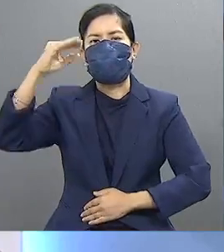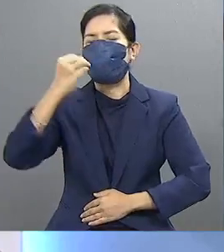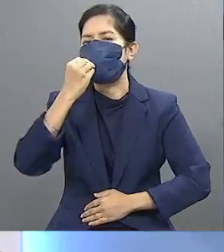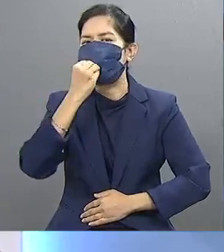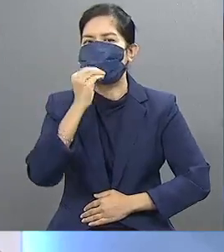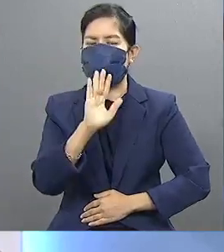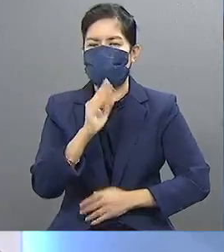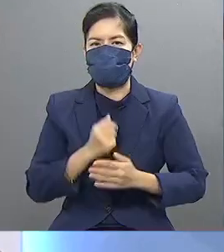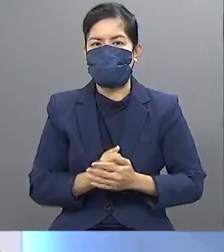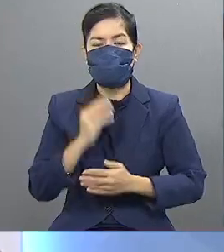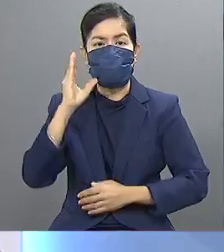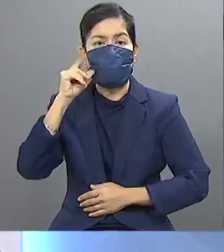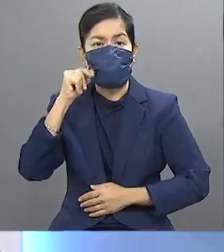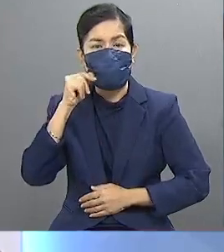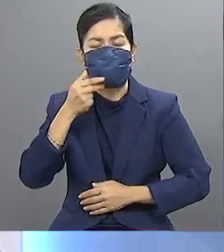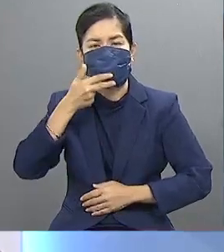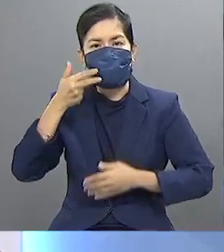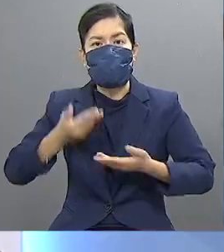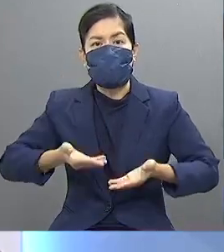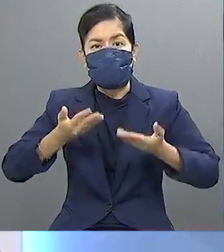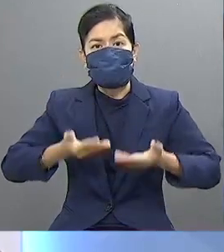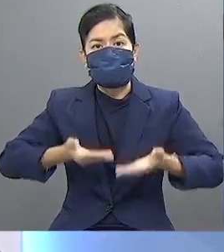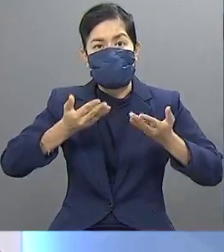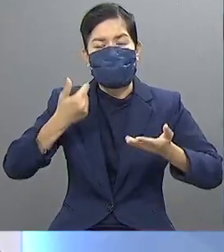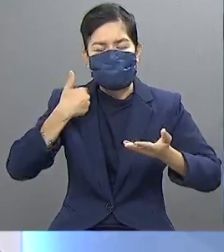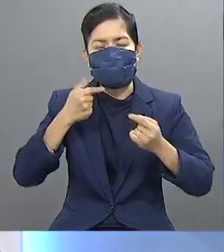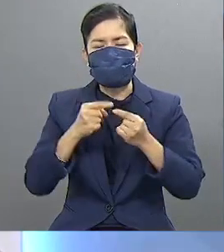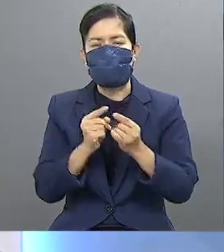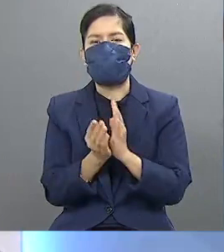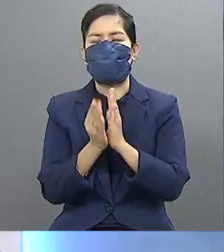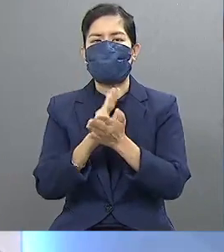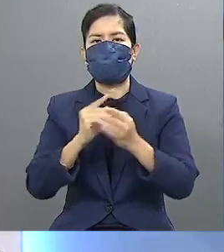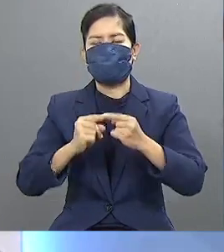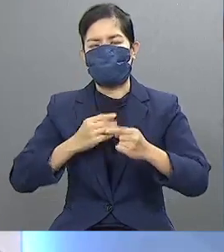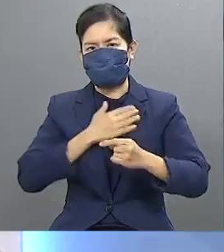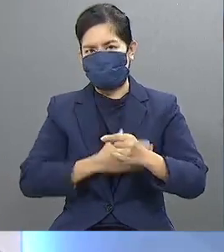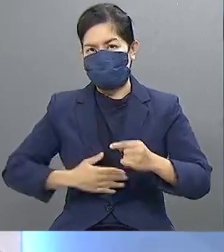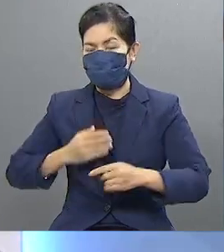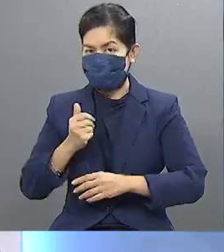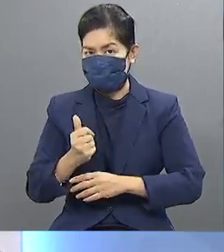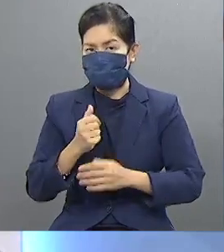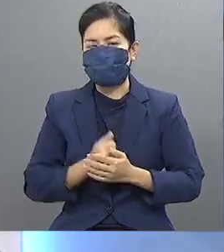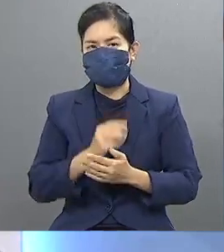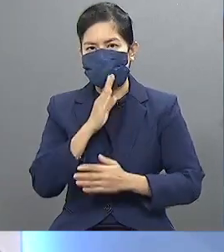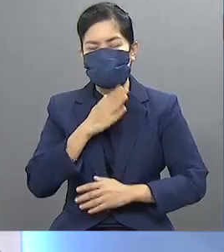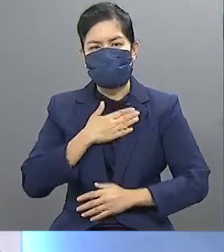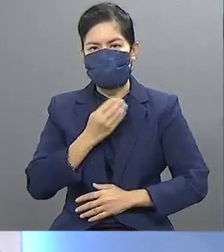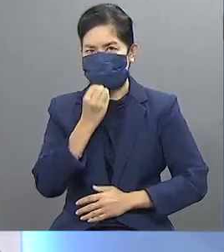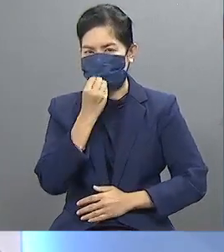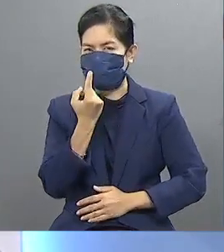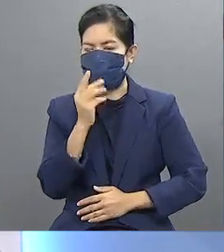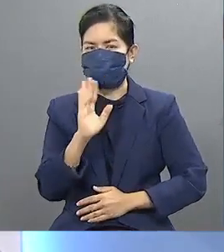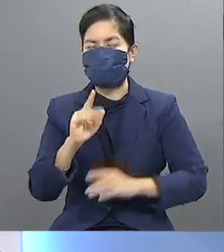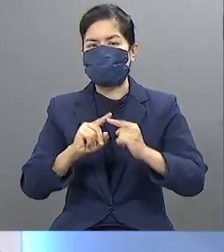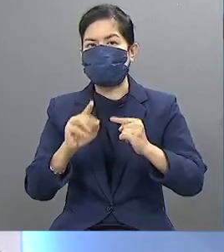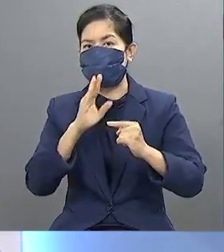นโรคเบาหวานความดันก็จะสุขภาพดีไปด้วยมันดีต่อคนทั้งครอบครัวเราจะคิดว่าเรากินคนเดียวไม่เป็นไรแต่จริงๆแล้วมันกระทบ